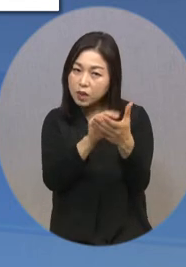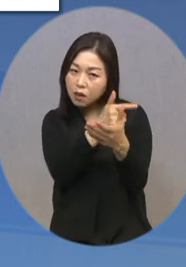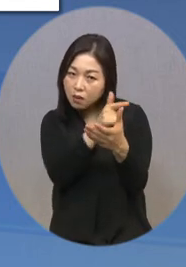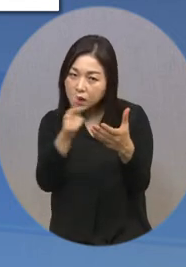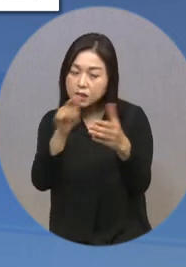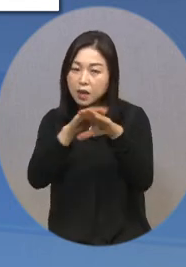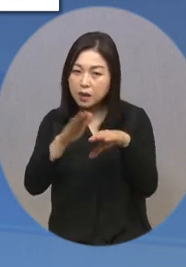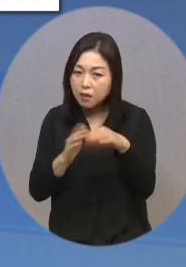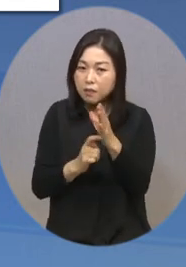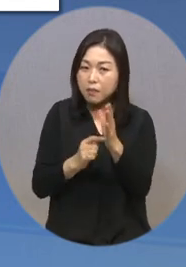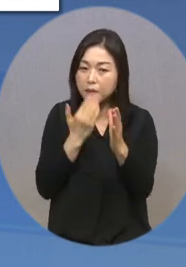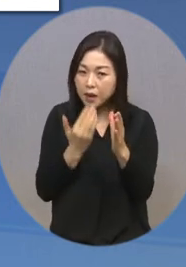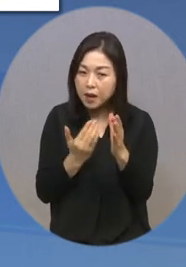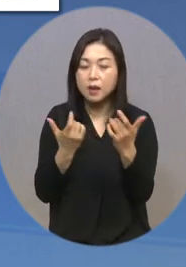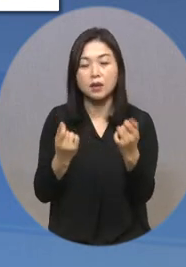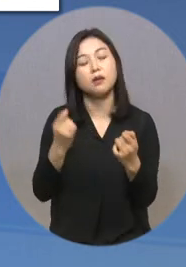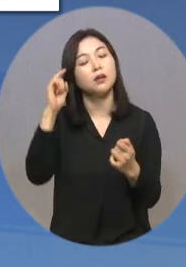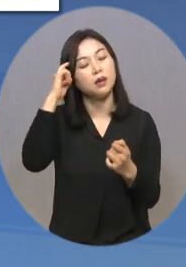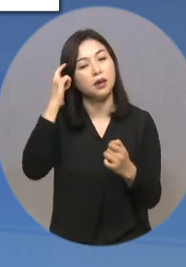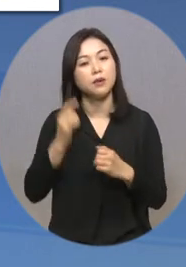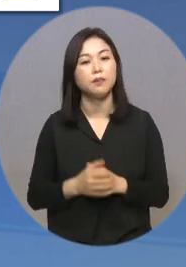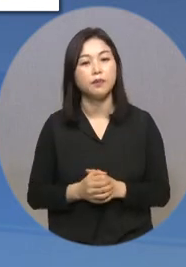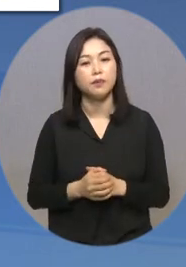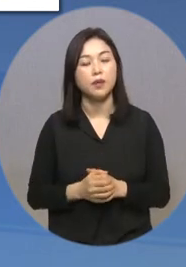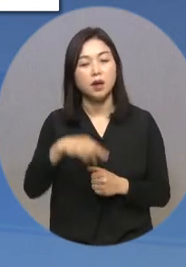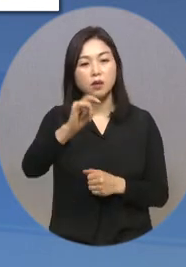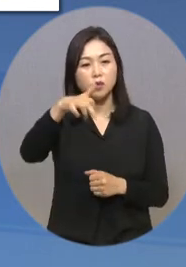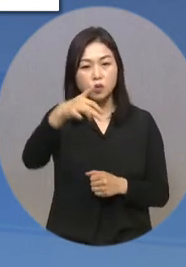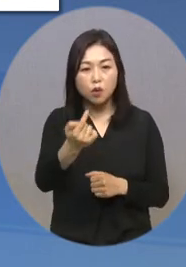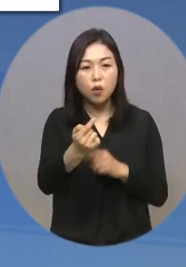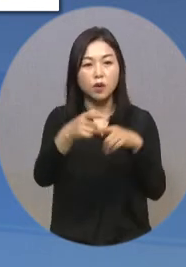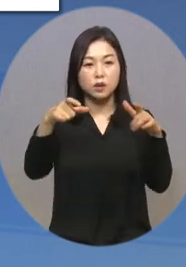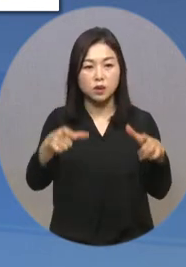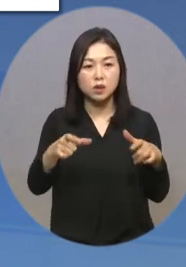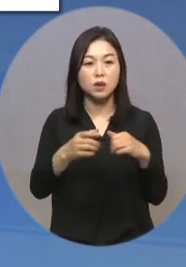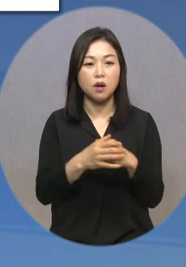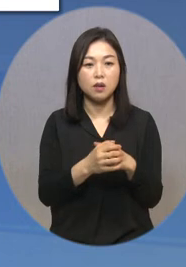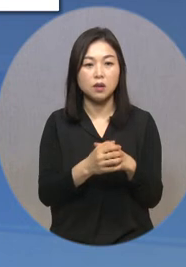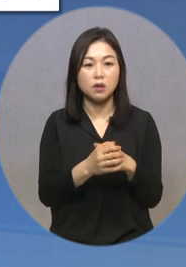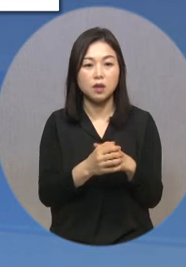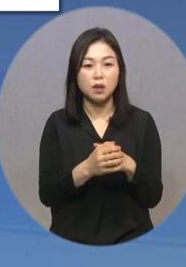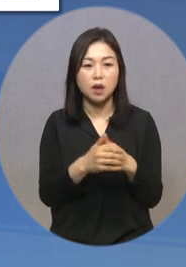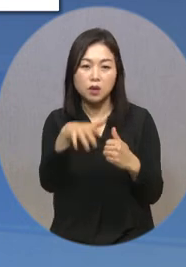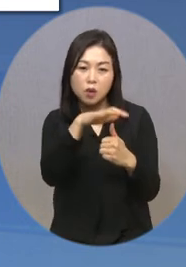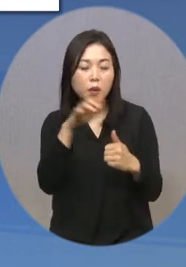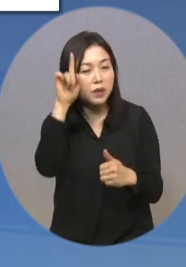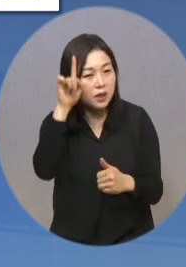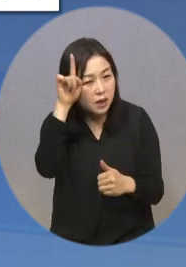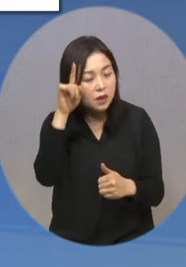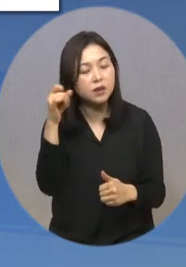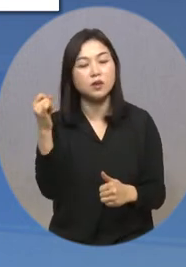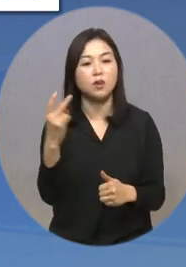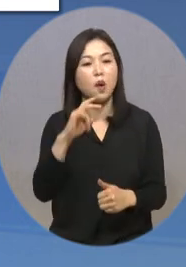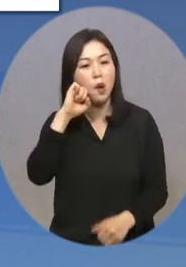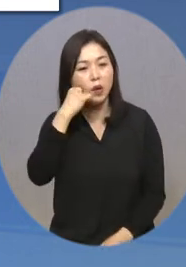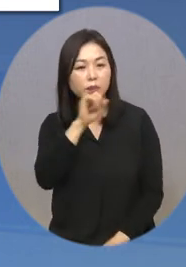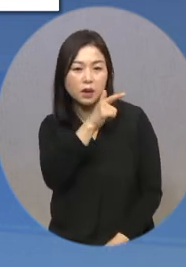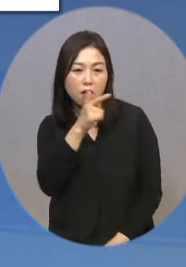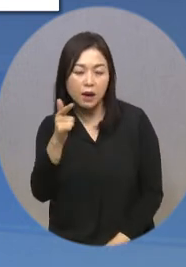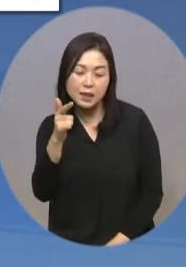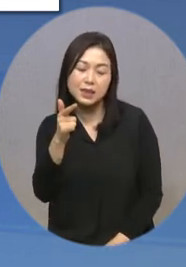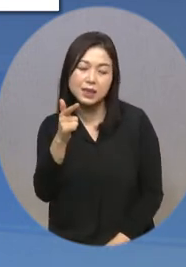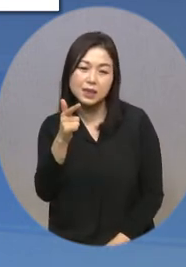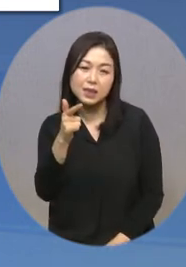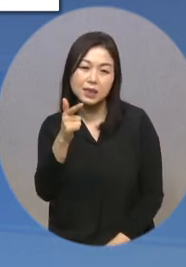있습니다 성 서초구는 누적된 불곰 스트레스와 올 등 심리적 문제로 어려움을 겪는 장애인